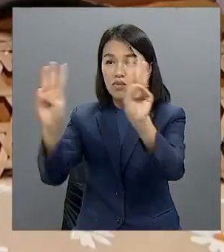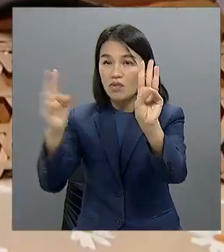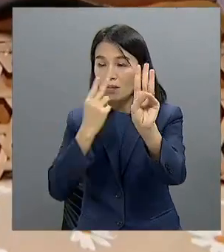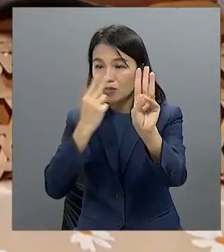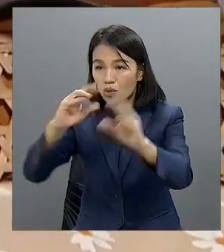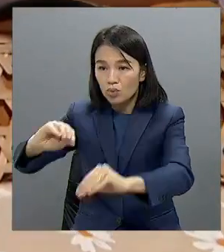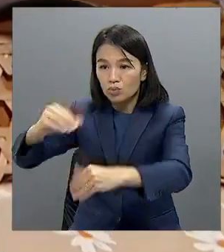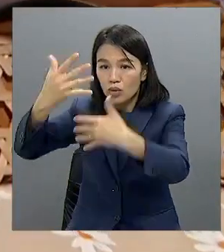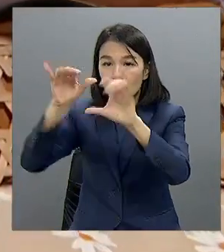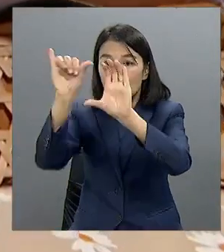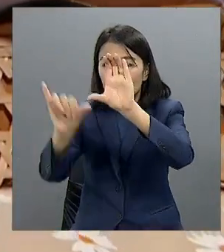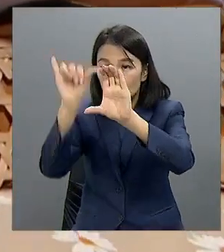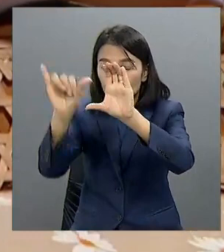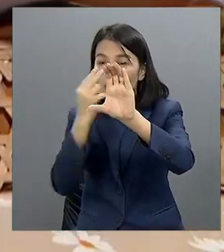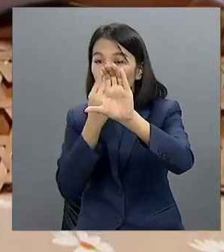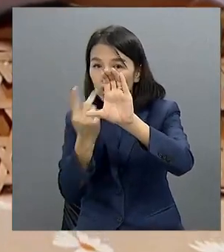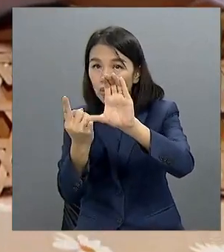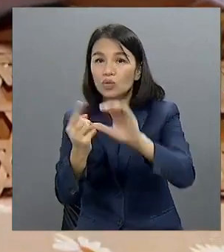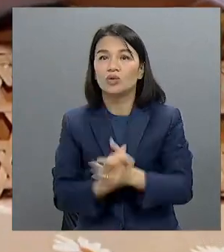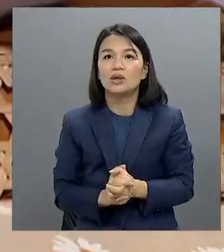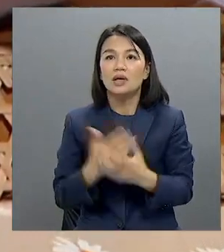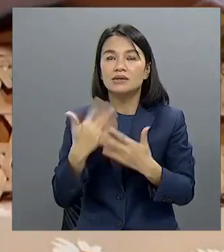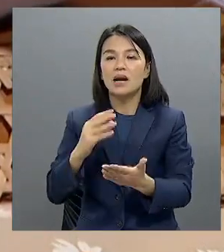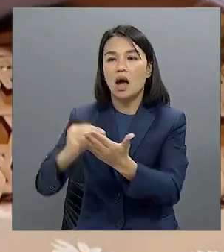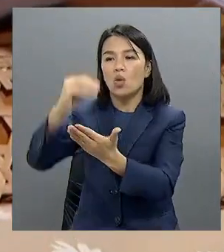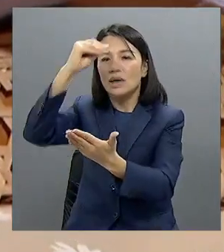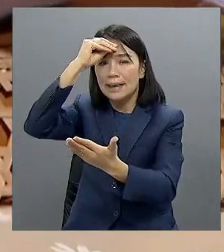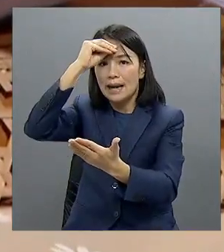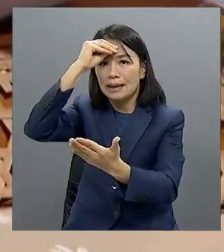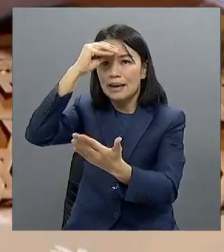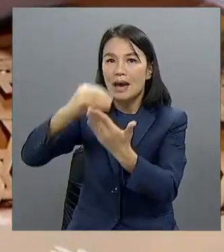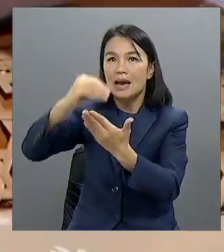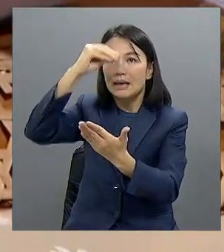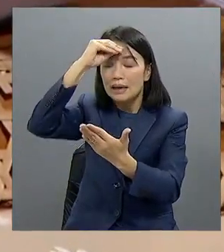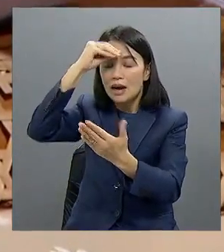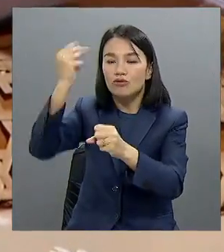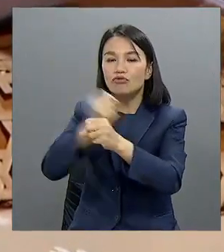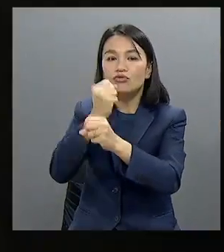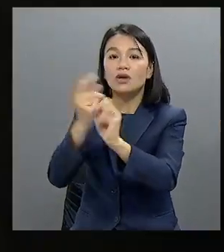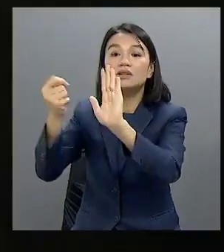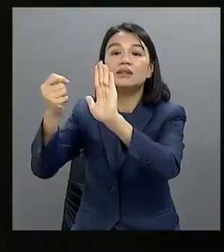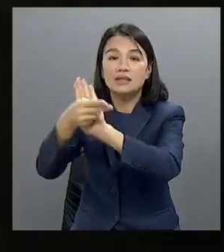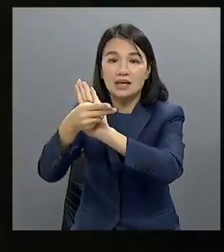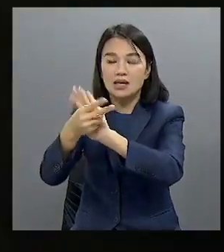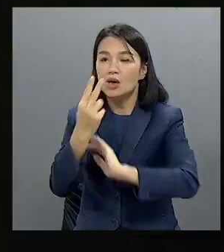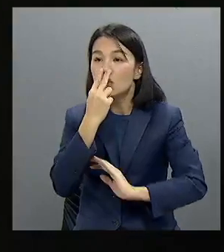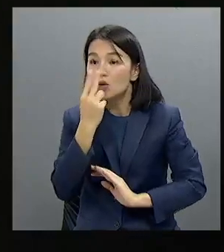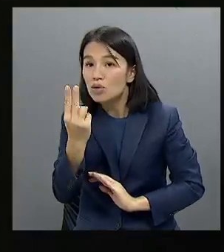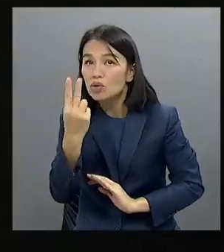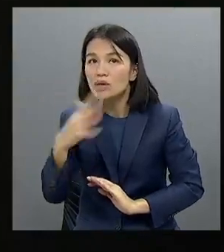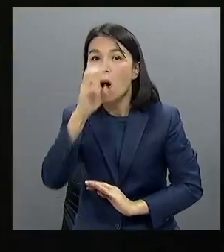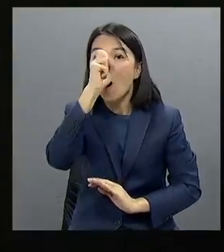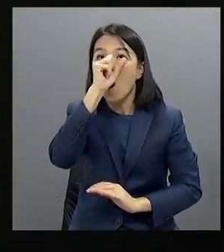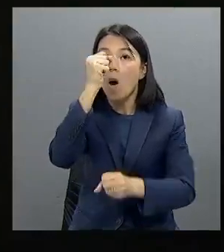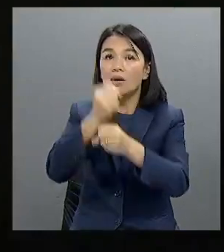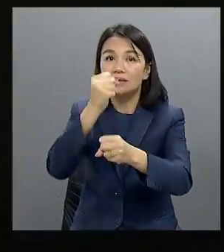วก็เราก็ไปเรียนจริงจังเพื่อเอาทฤษฎีการปักที่เราดูมาได้มาลงมือทำนะคะ